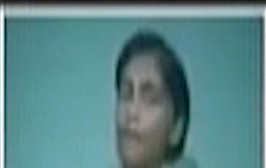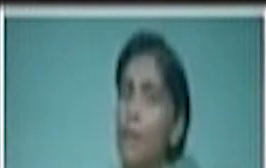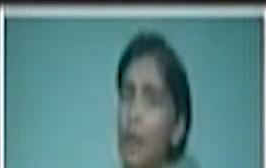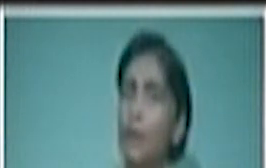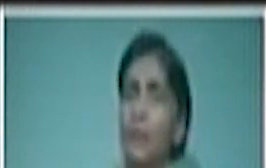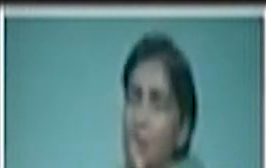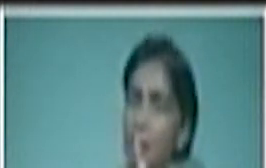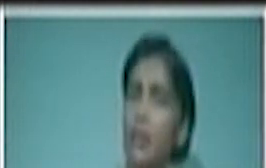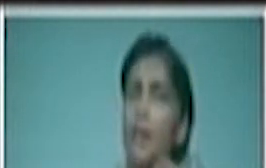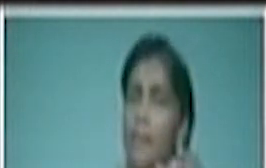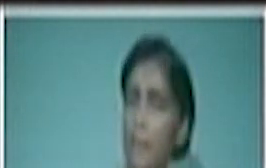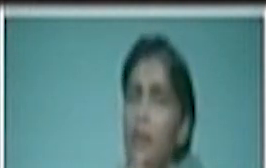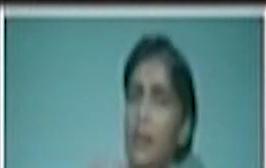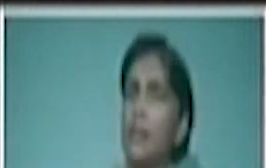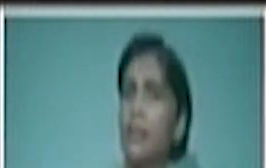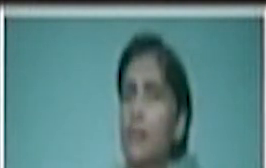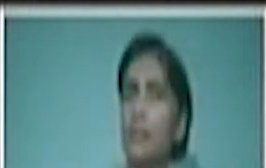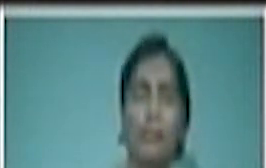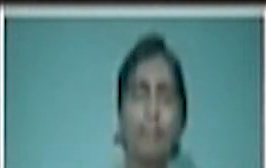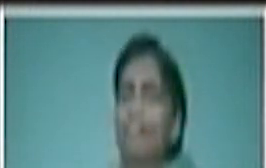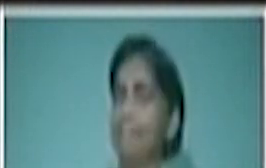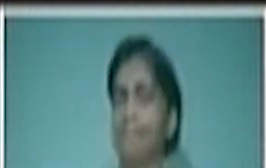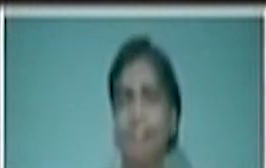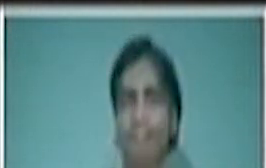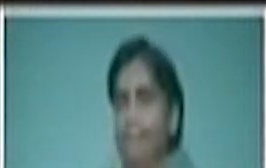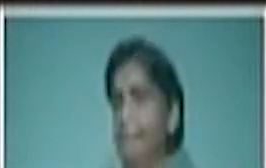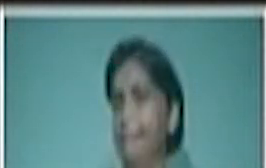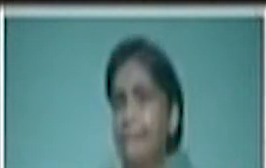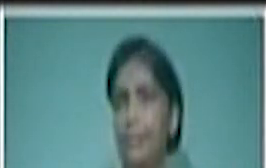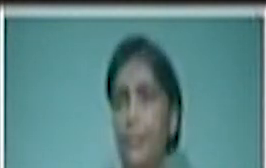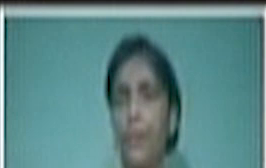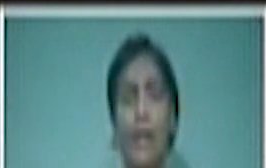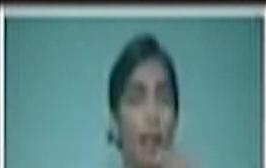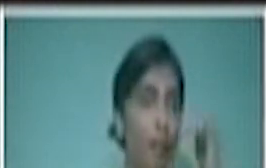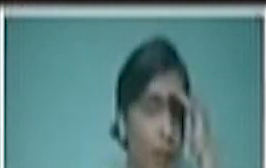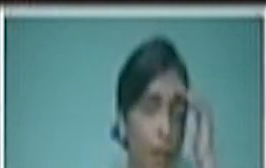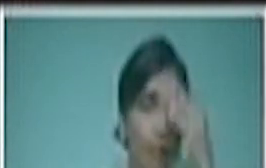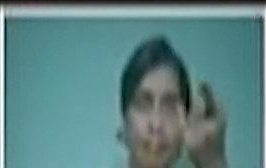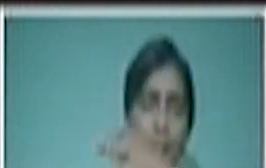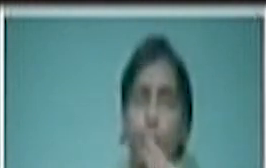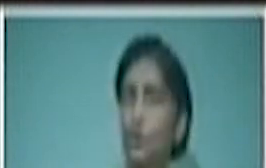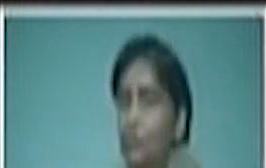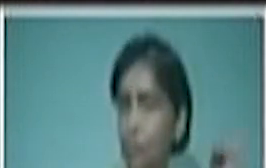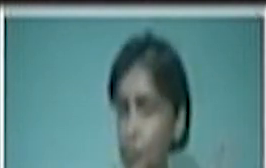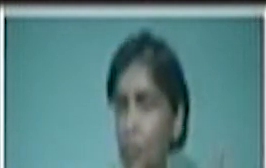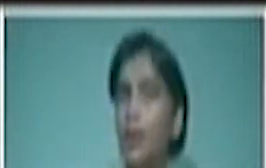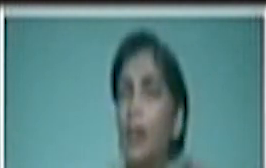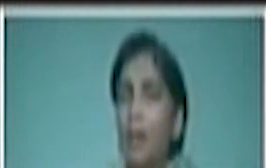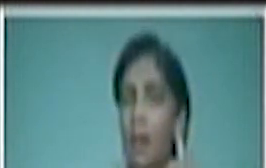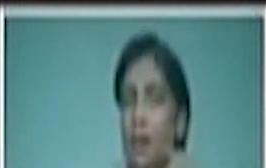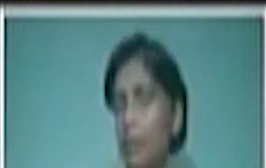බාරගන්න තමුන්නාසගේ පක්ෂය එතුමා ප්‍රතික්ෂේප කරා. අනිකුත් නායකයෝ ප්‍රතික්ෂේප කරා. මේ